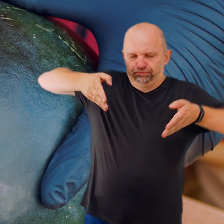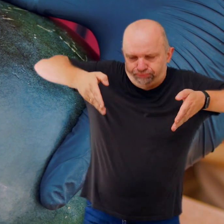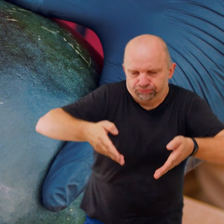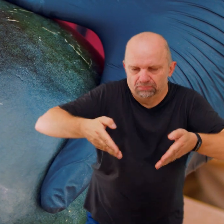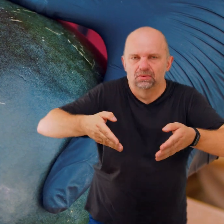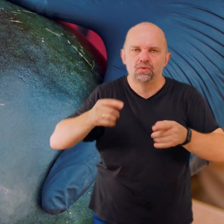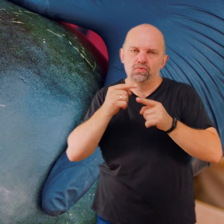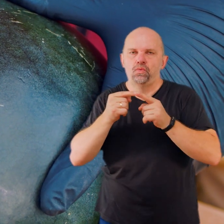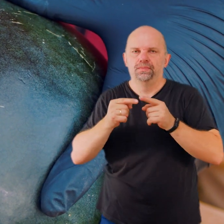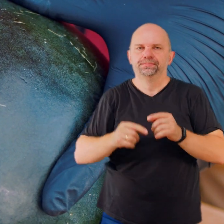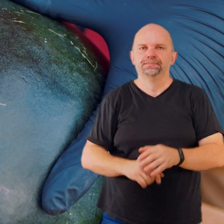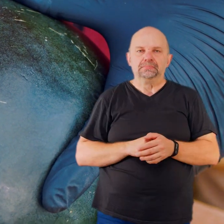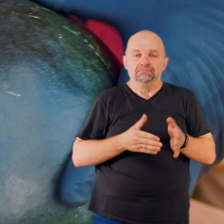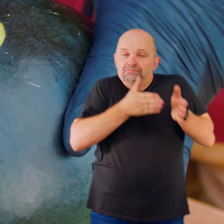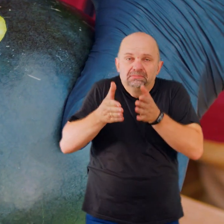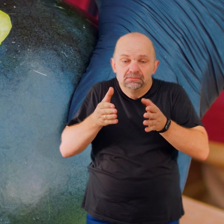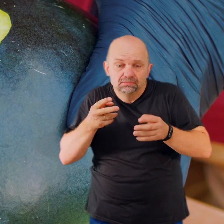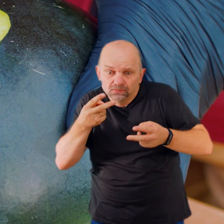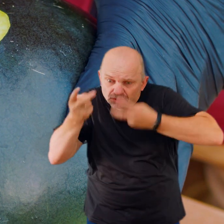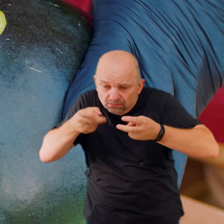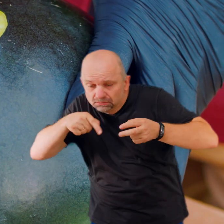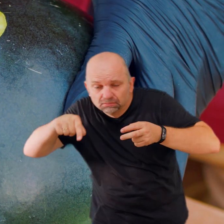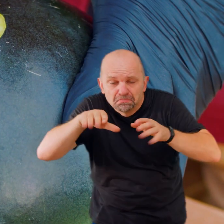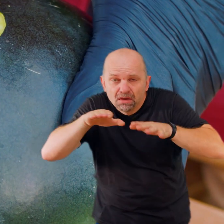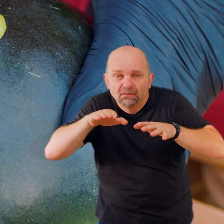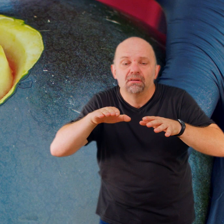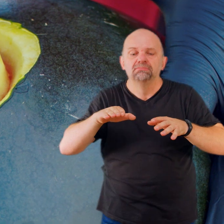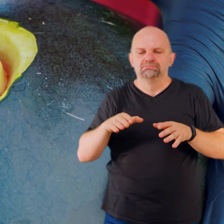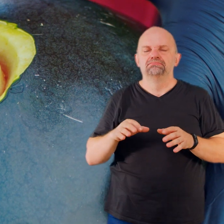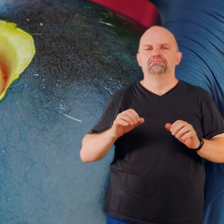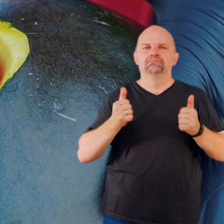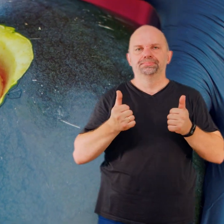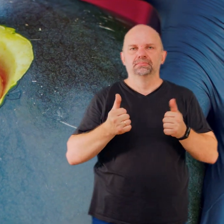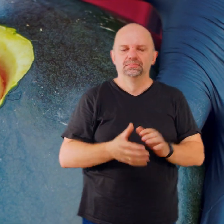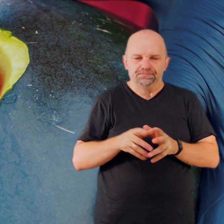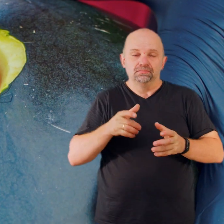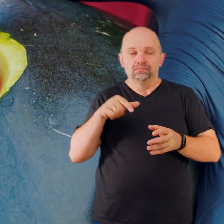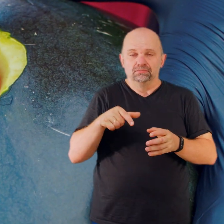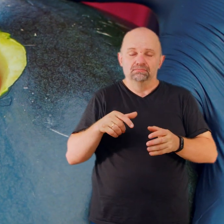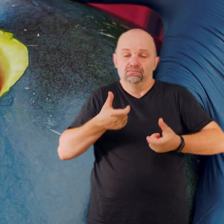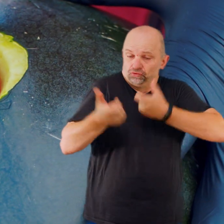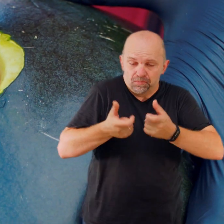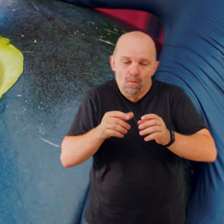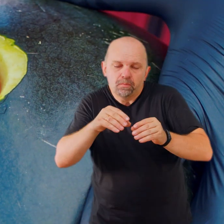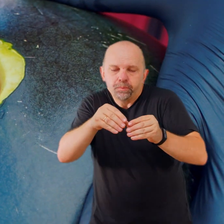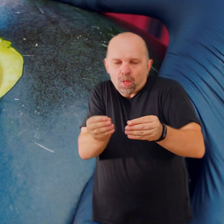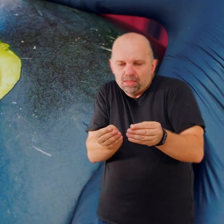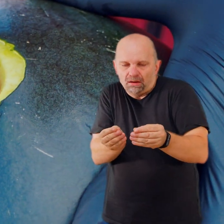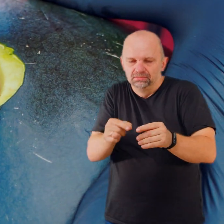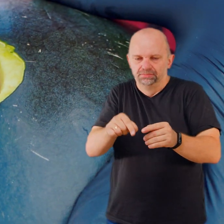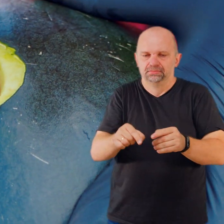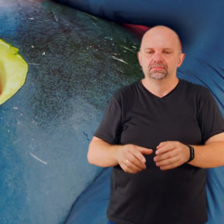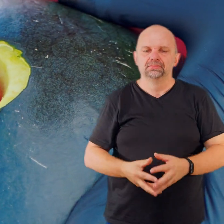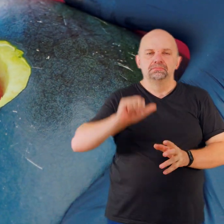cm do i podcinamy. Podcinamy pod kątem 45 stopni. To wszystko jest tak